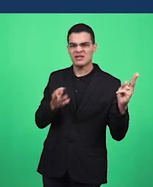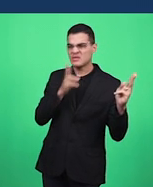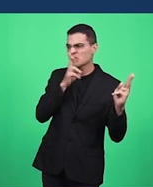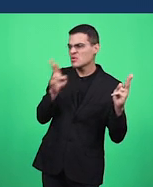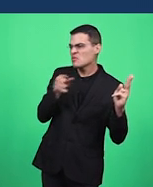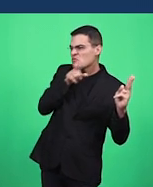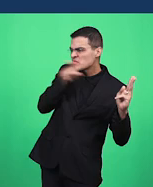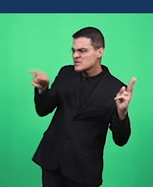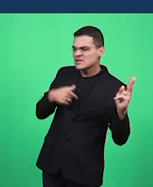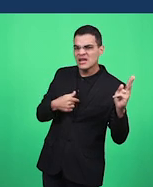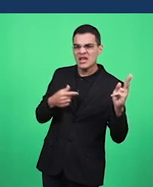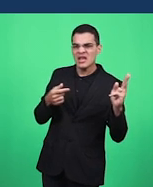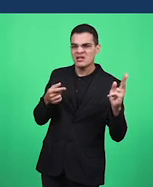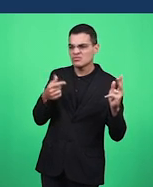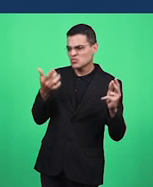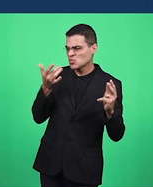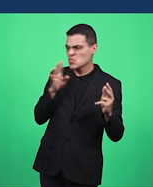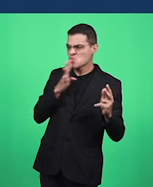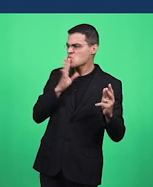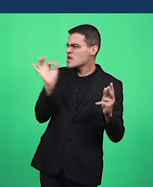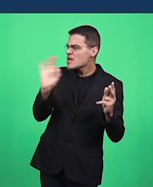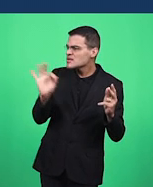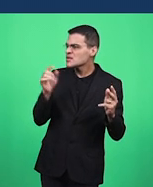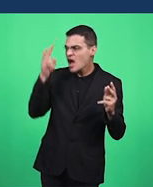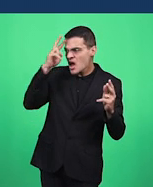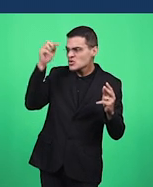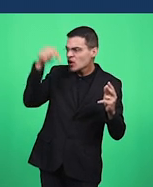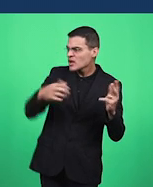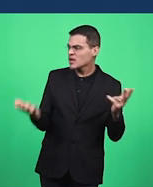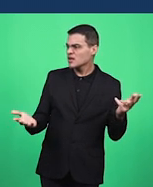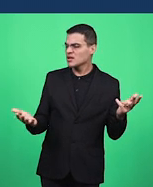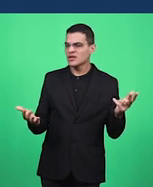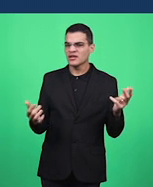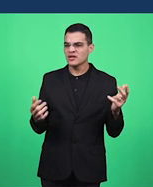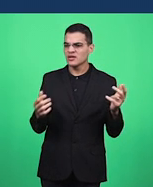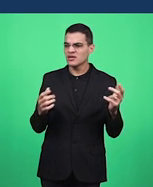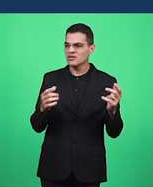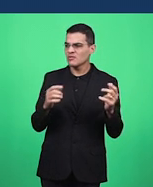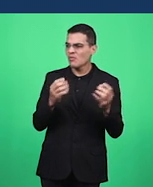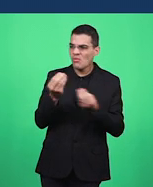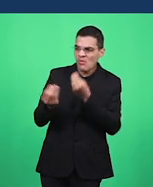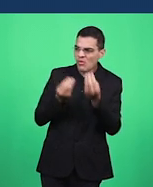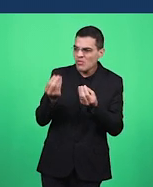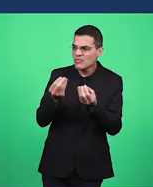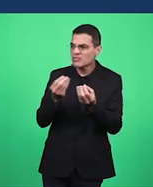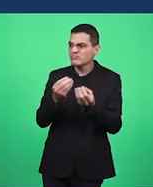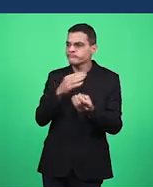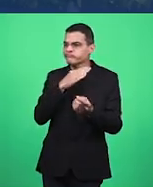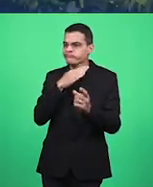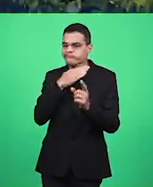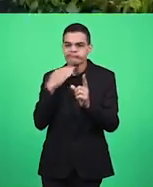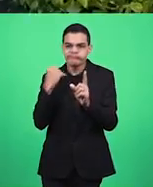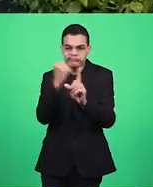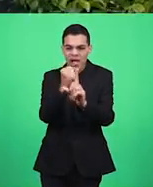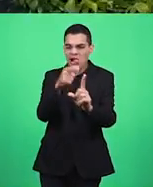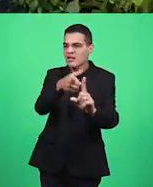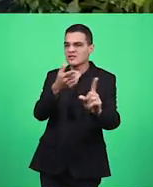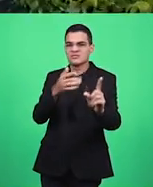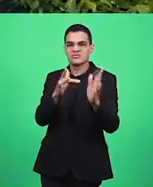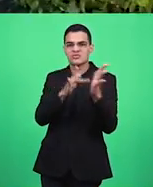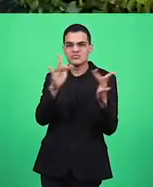один из пришедших из Иерусалима не знаешь о том, что произошло что сделали с